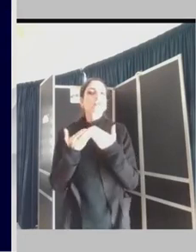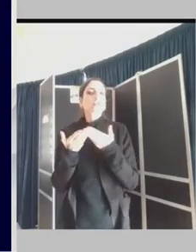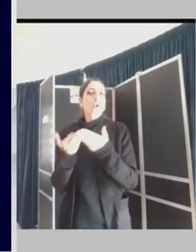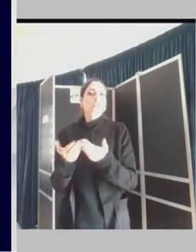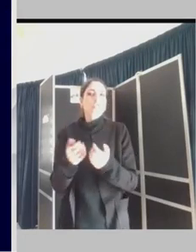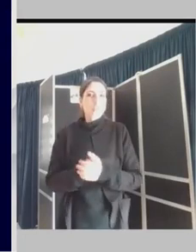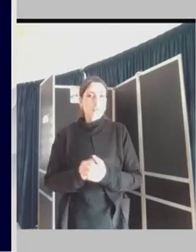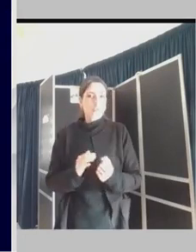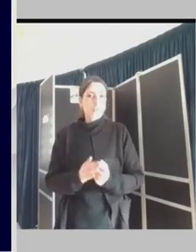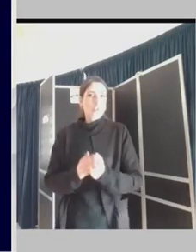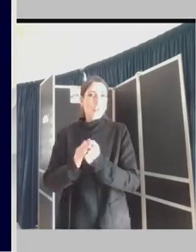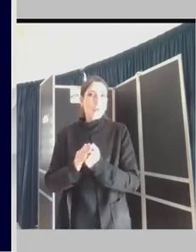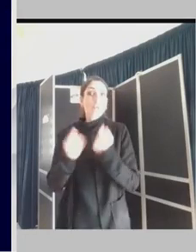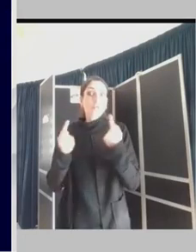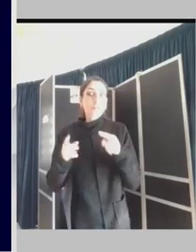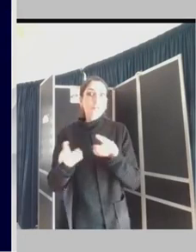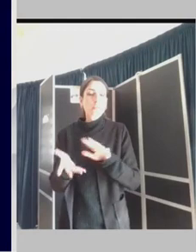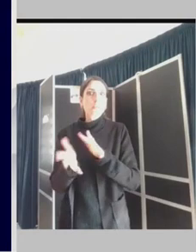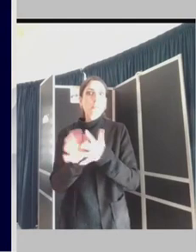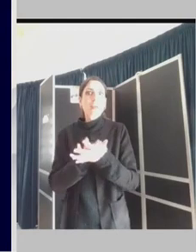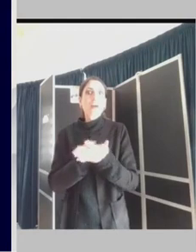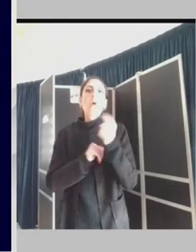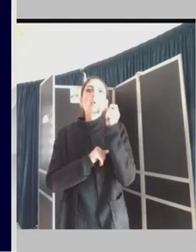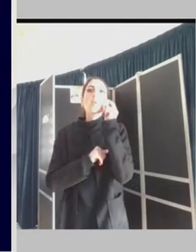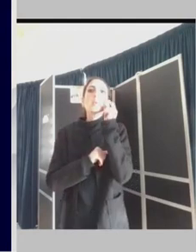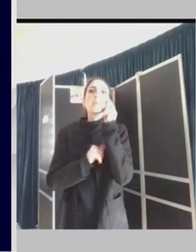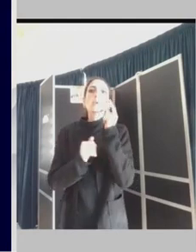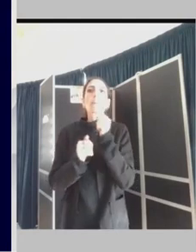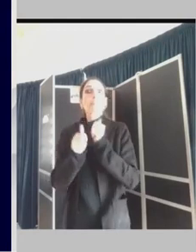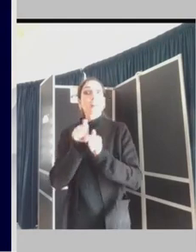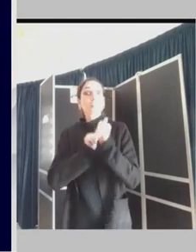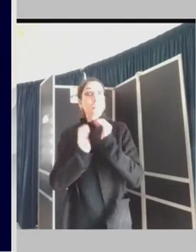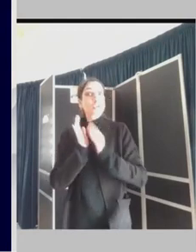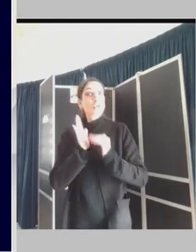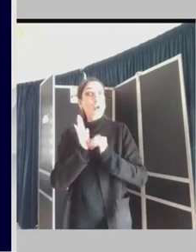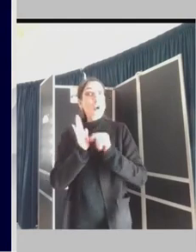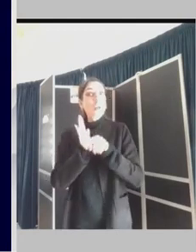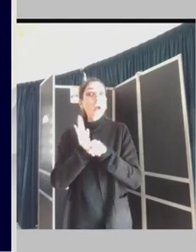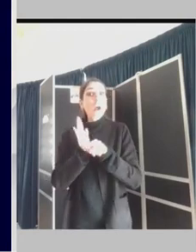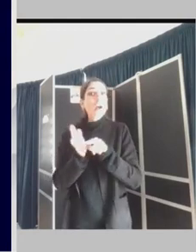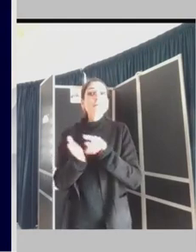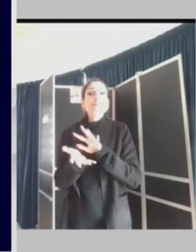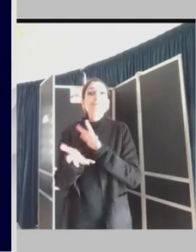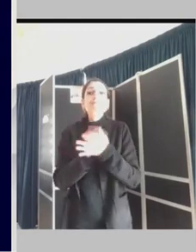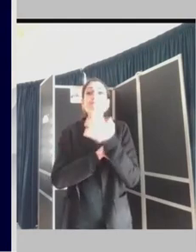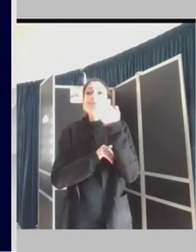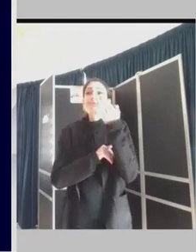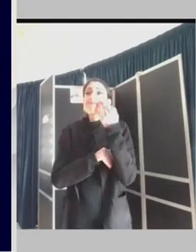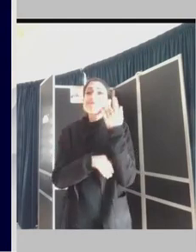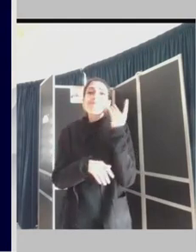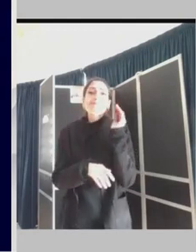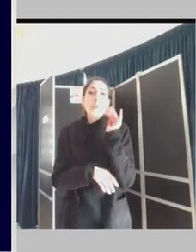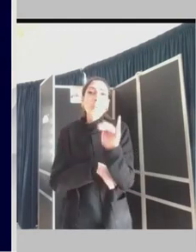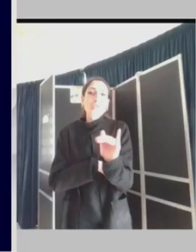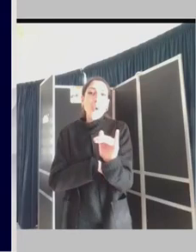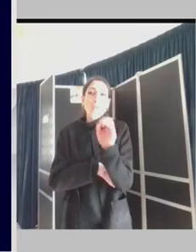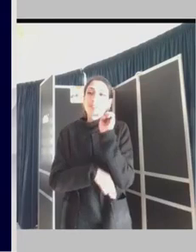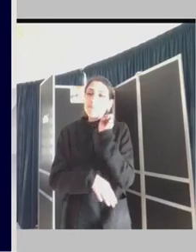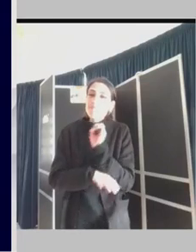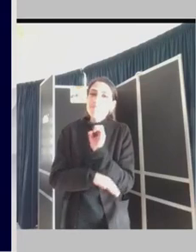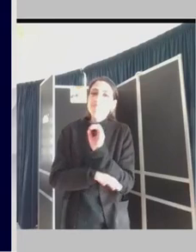sì che praticamente la cultura della prevenzione sia una cultura di tutti i giorni.